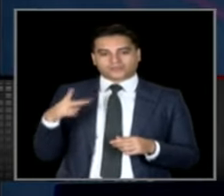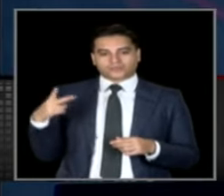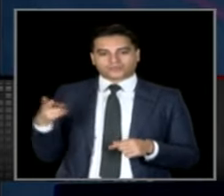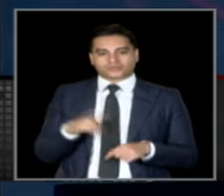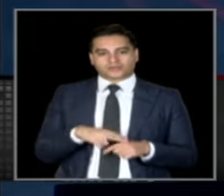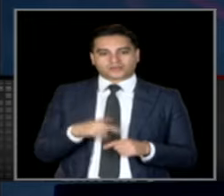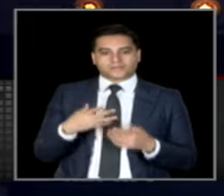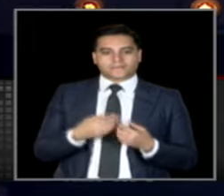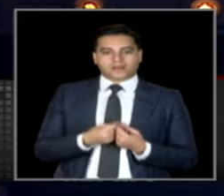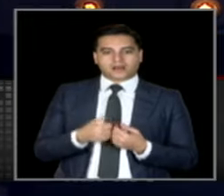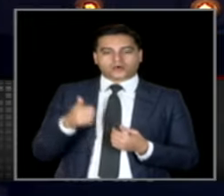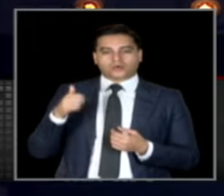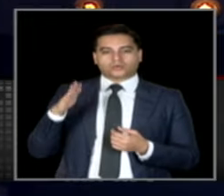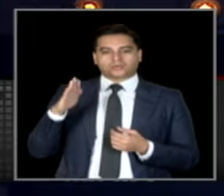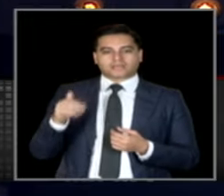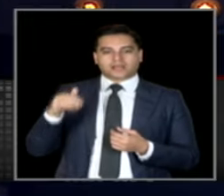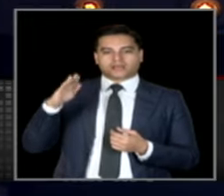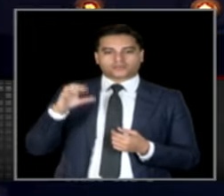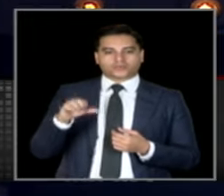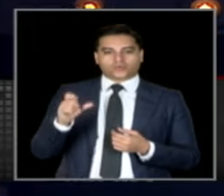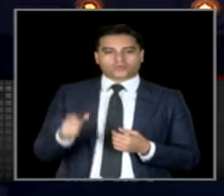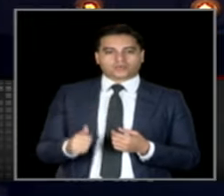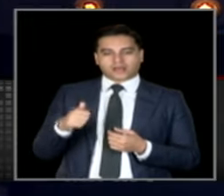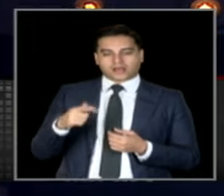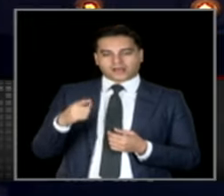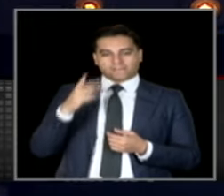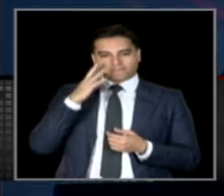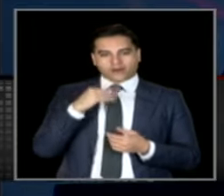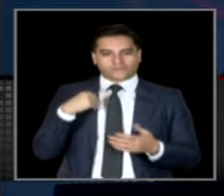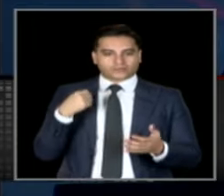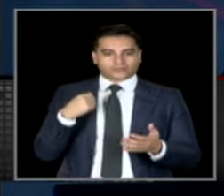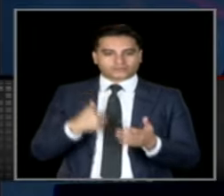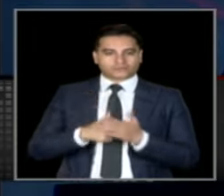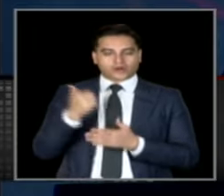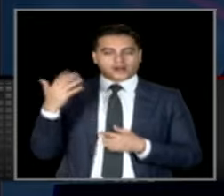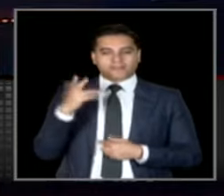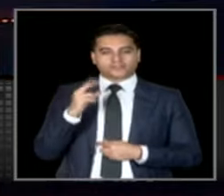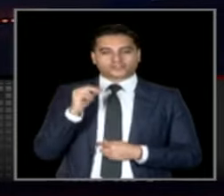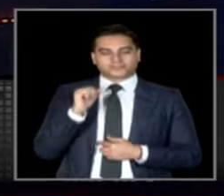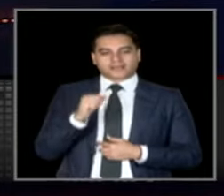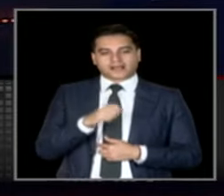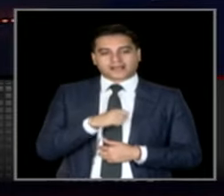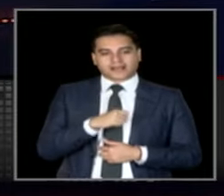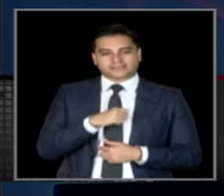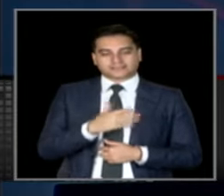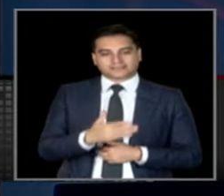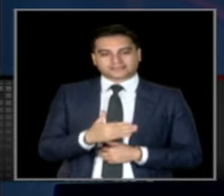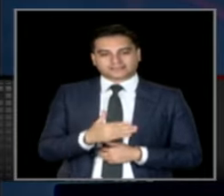بيلعبوا أساسونا اللقب الـ20 للريال. مين بقى؟